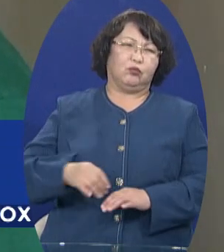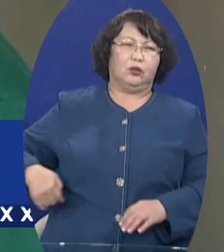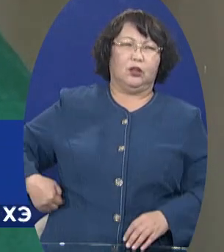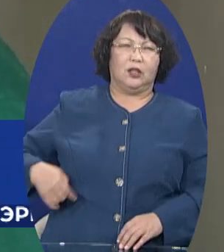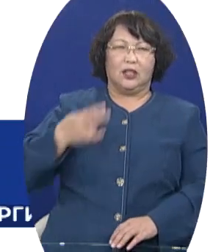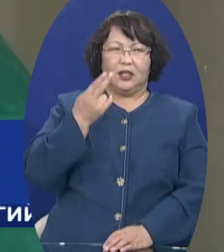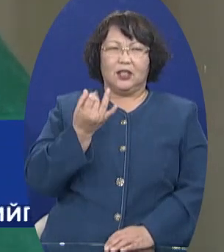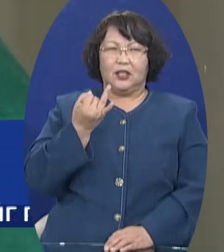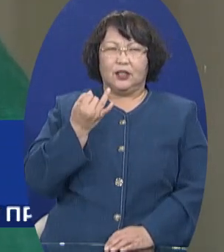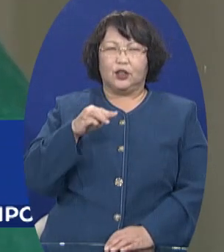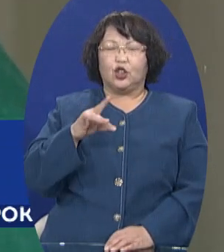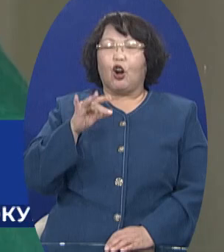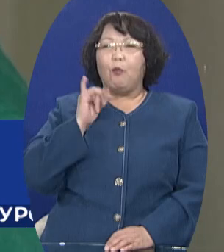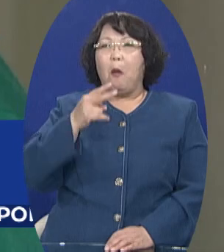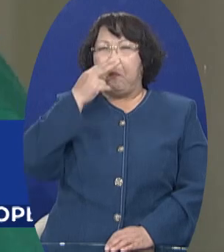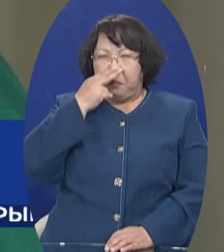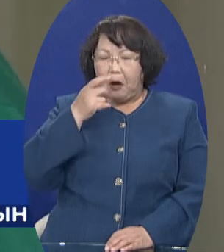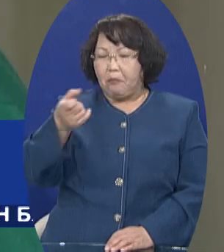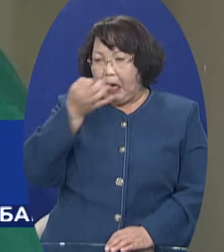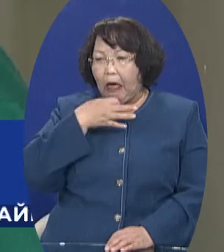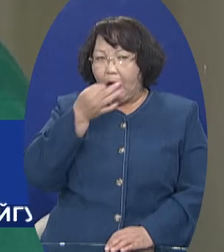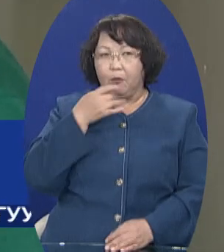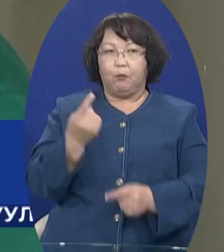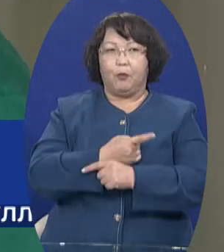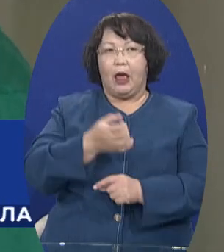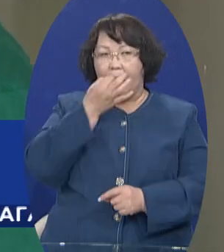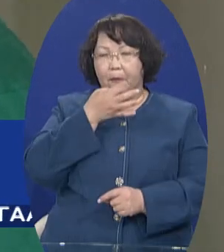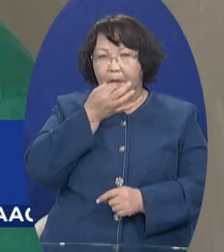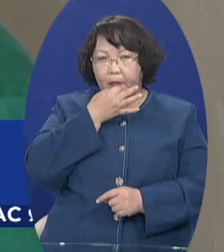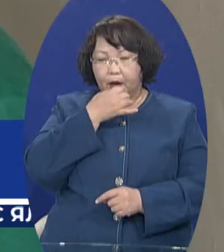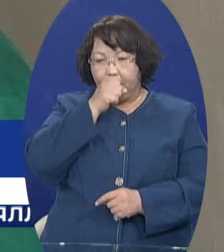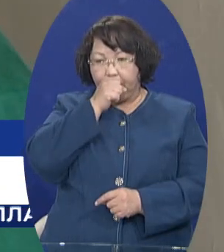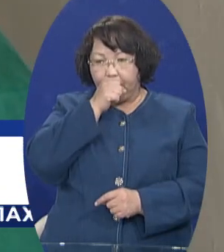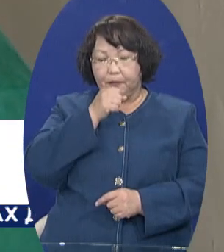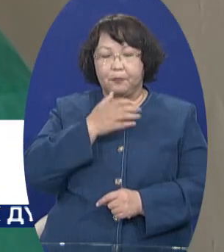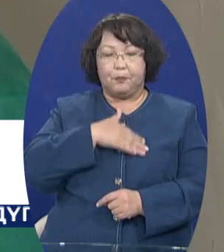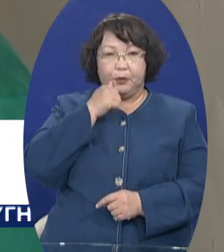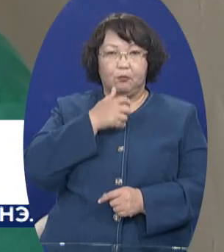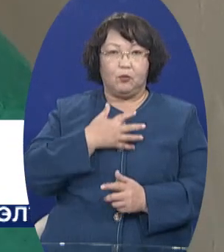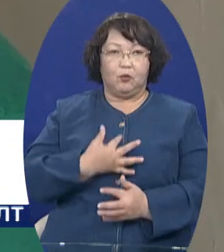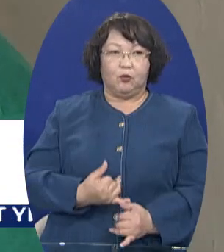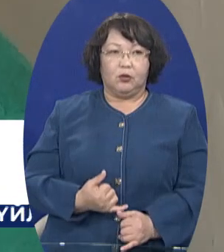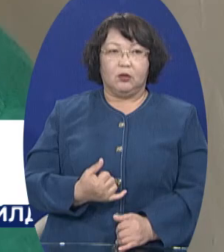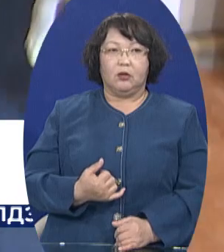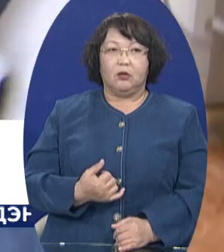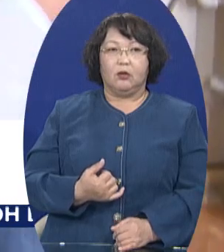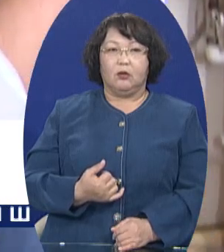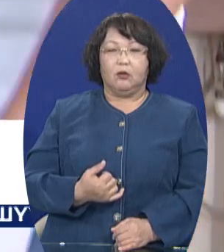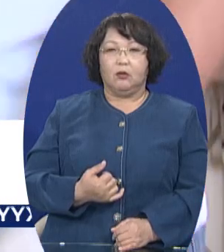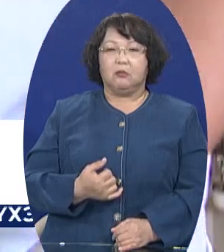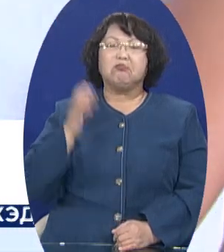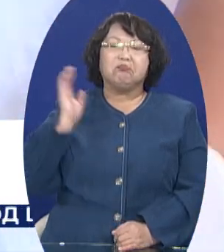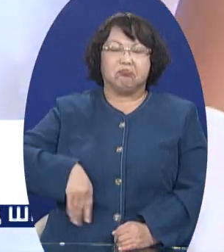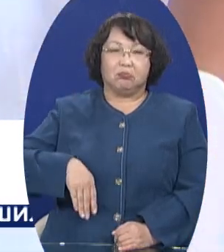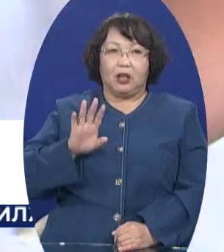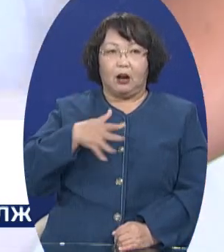цэтэрмон хэтрүүлэн хэрглээд буруу ими хэрглээнээс бол бас өөрийгөө муудахад байдаг юм байна. Энд дээр чиг үзүүлэх ингээ яваад байвал улам л хүндрэн шүү. За нөгөө үйл